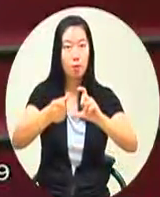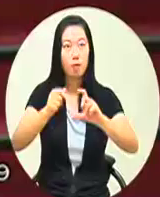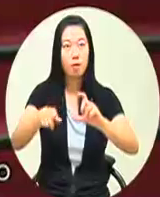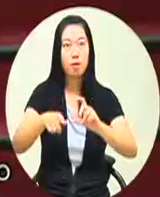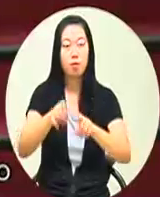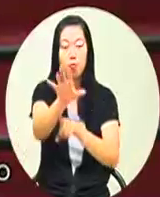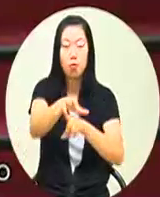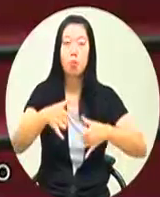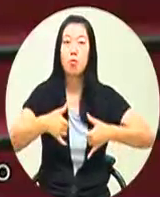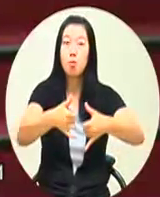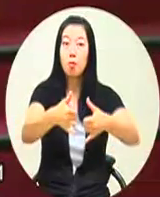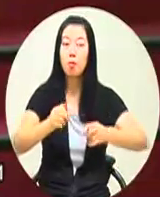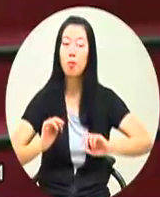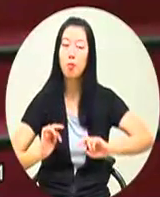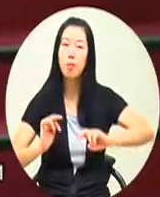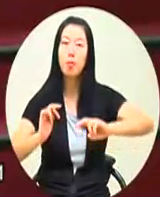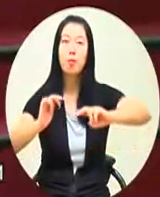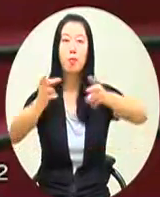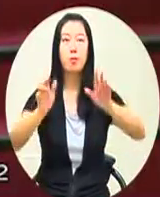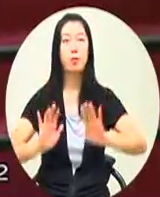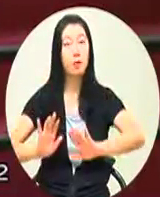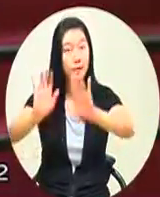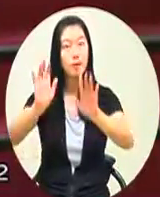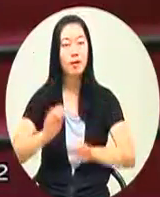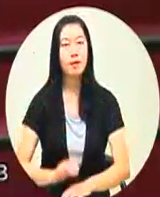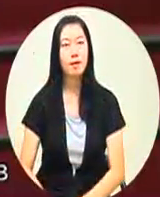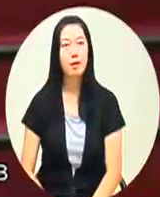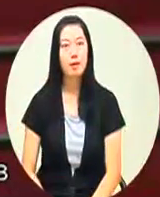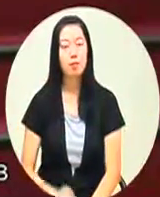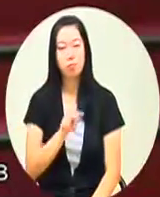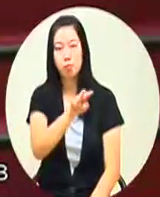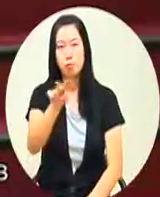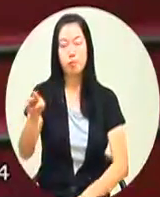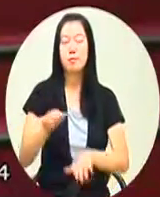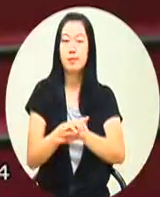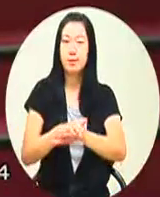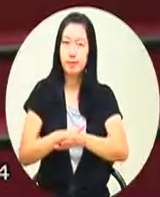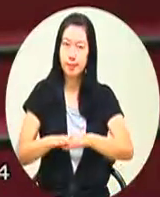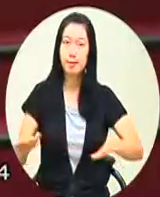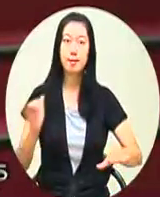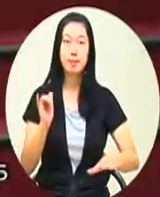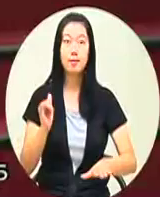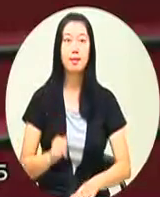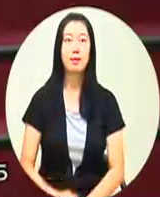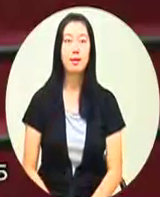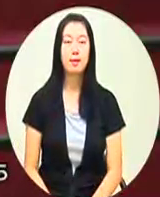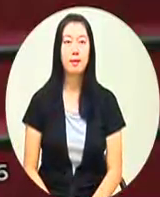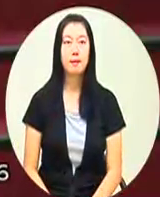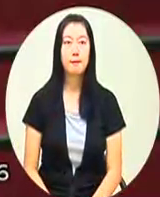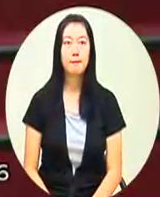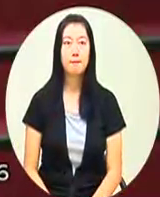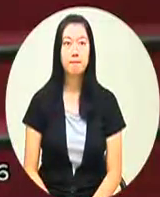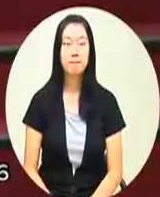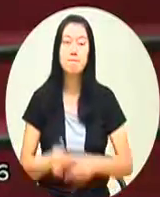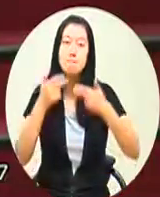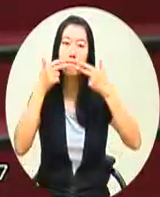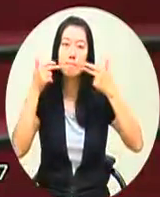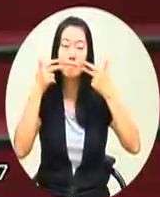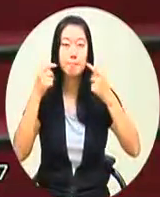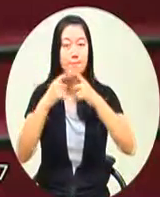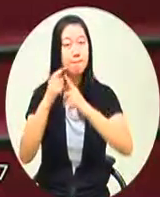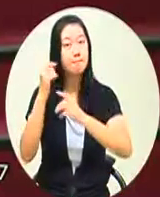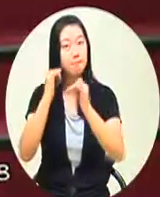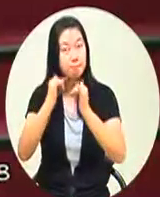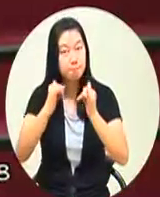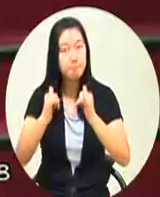路改善，也非常的安全了，很多的乡亲都开始经